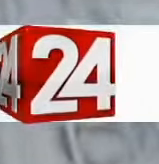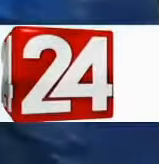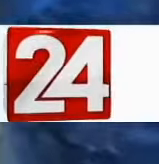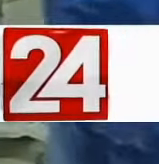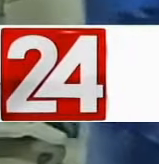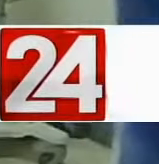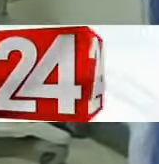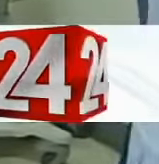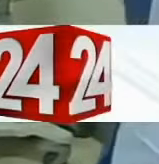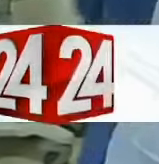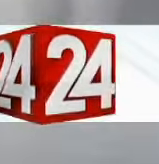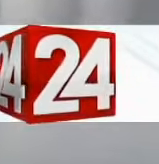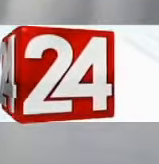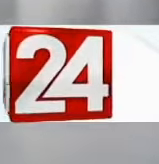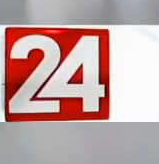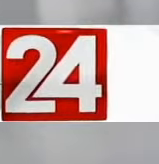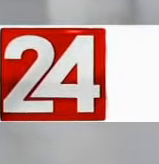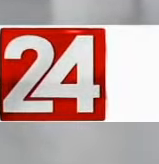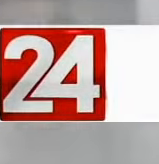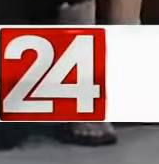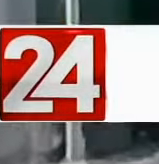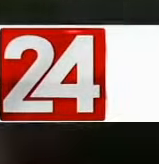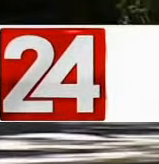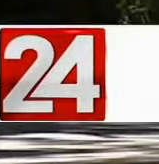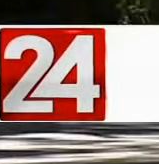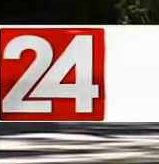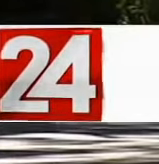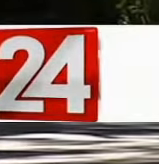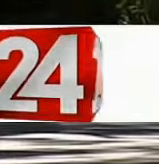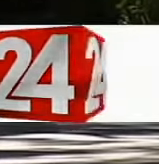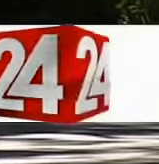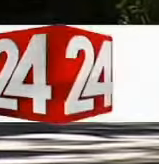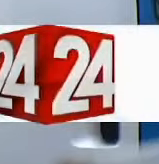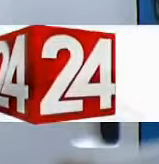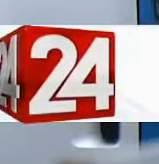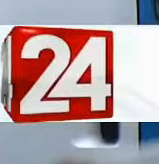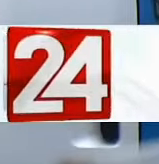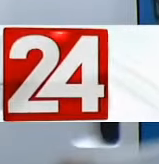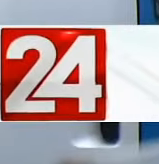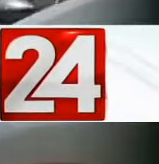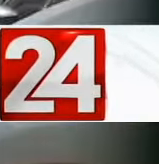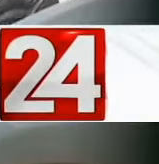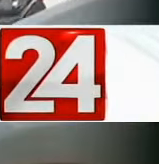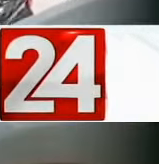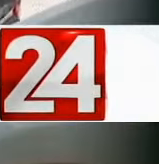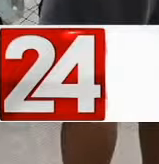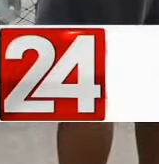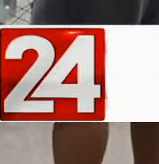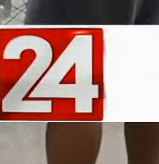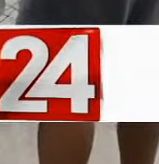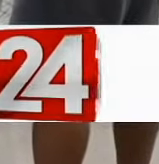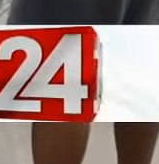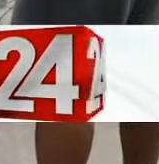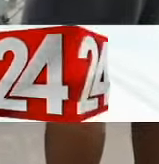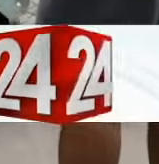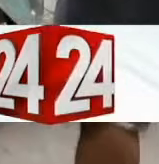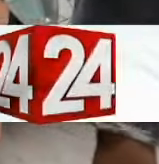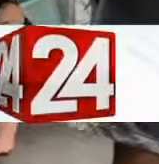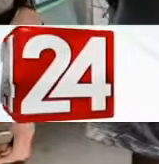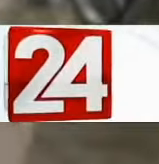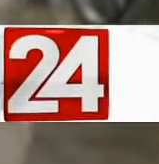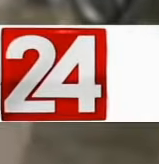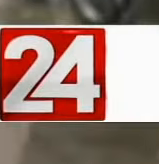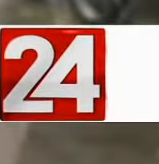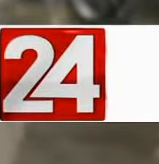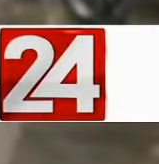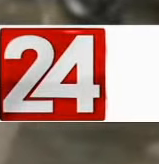sa pinakamataas na naitala mula ng magkapandemya. Ilang grupo ng mga doktor nagpapasaklolo na ngayong umaapaw na ang mga